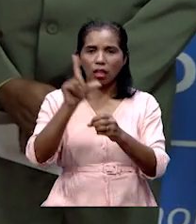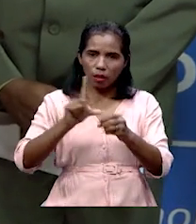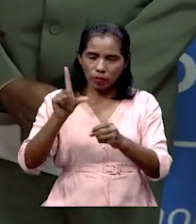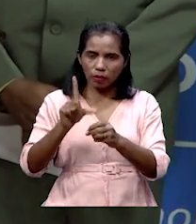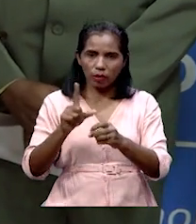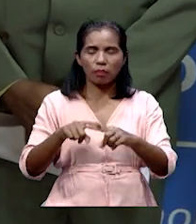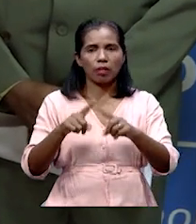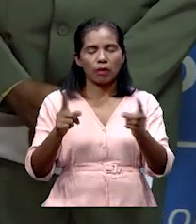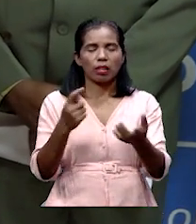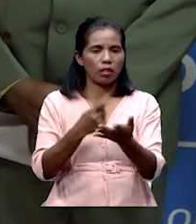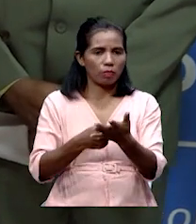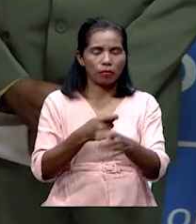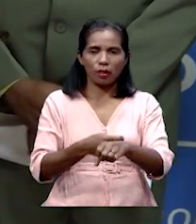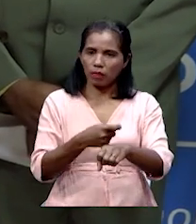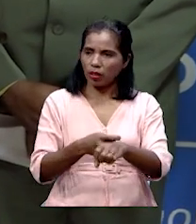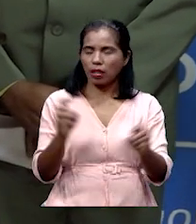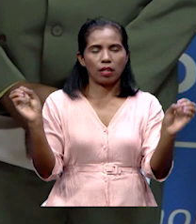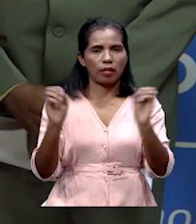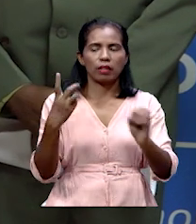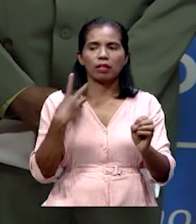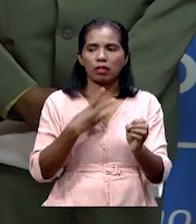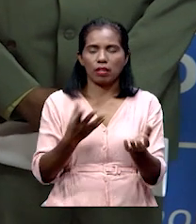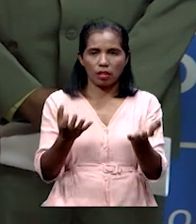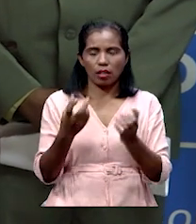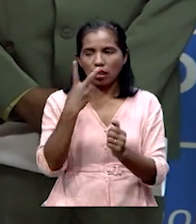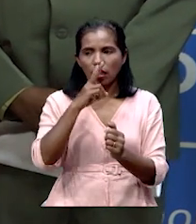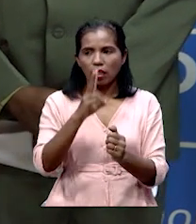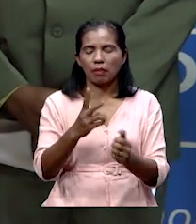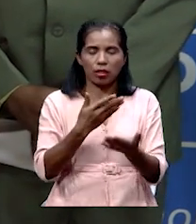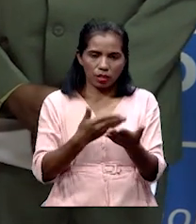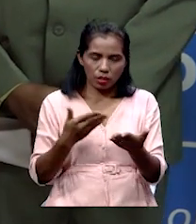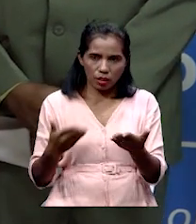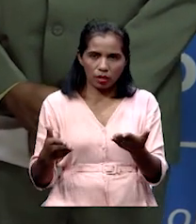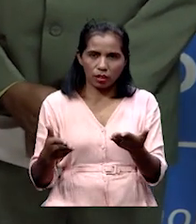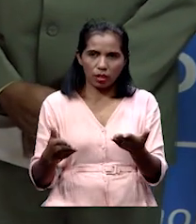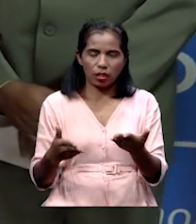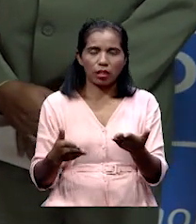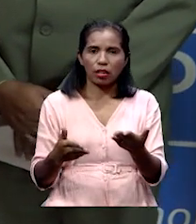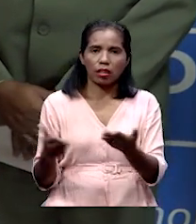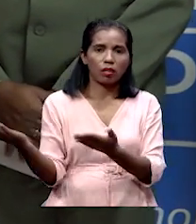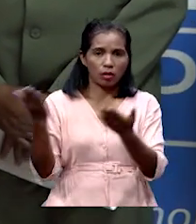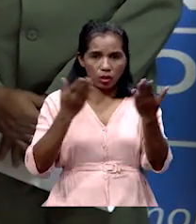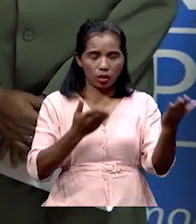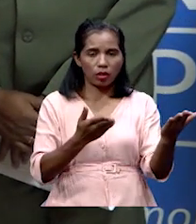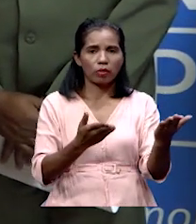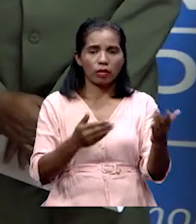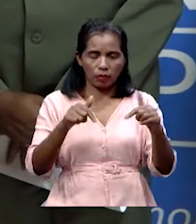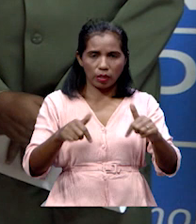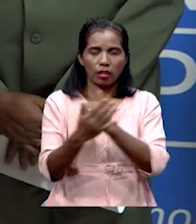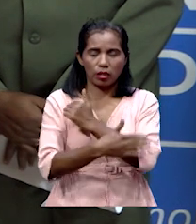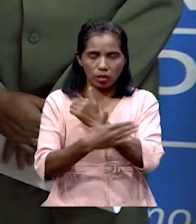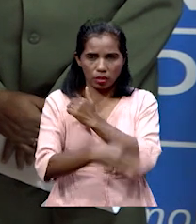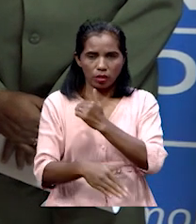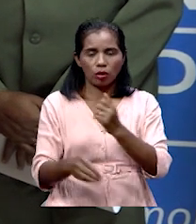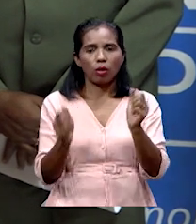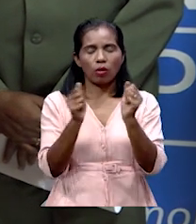ba tempo ida ne lai ne inisiatif ita kar kat hare dunia dia sasansar ne bemak ita hata mai harai lar ne ho ko ho